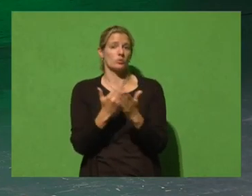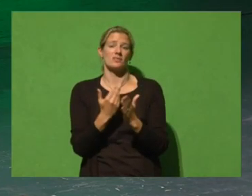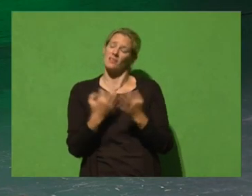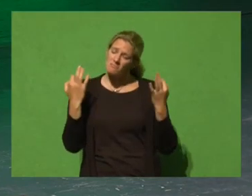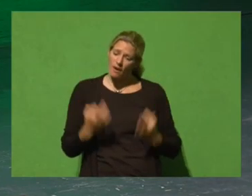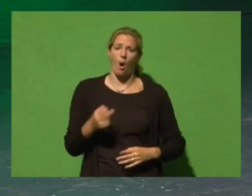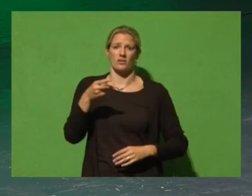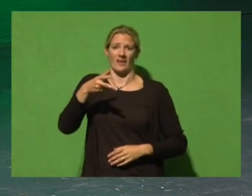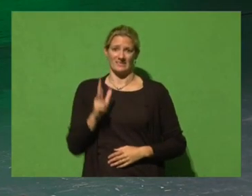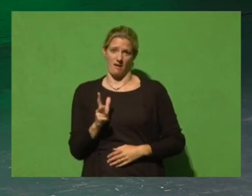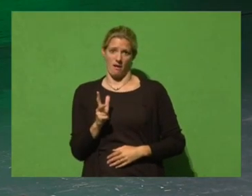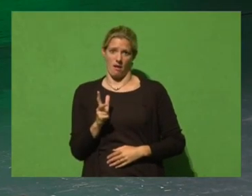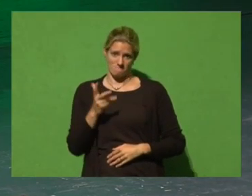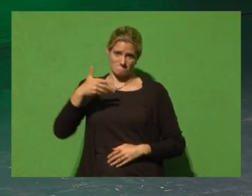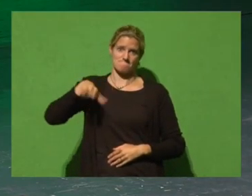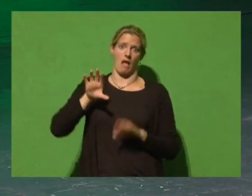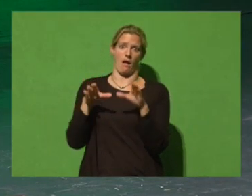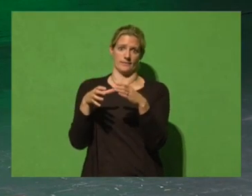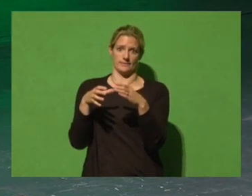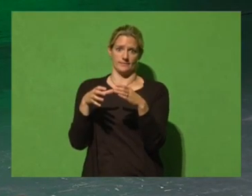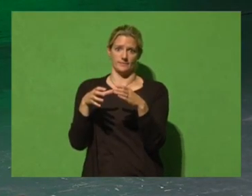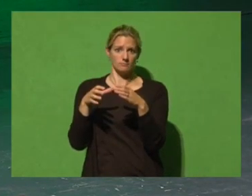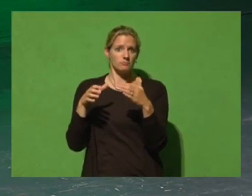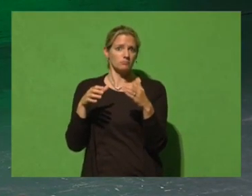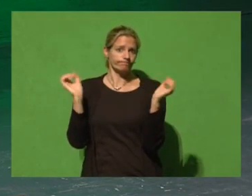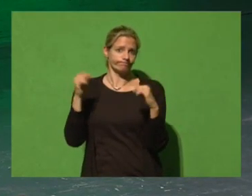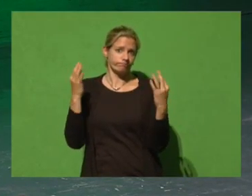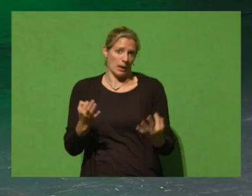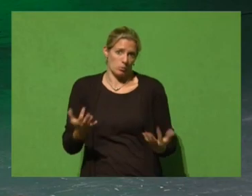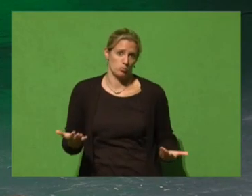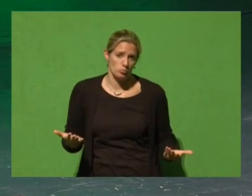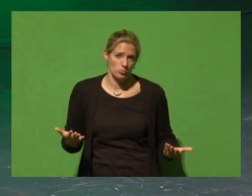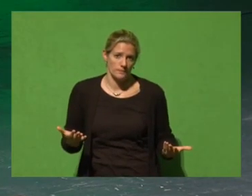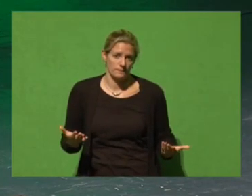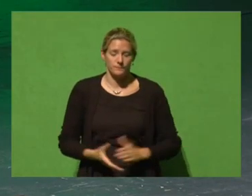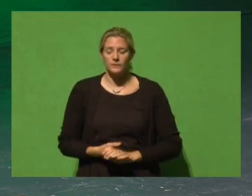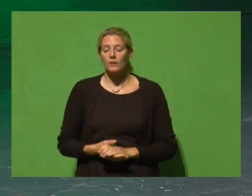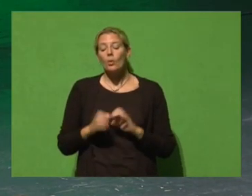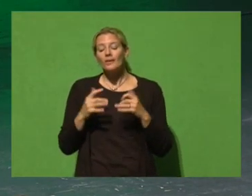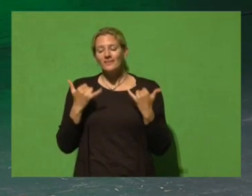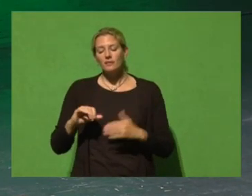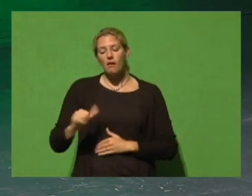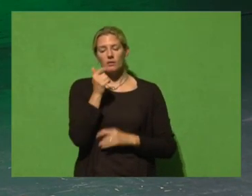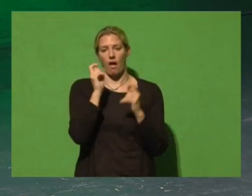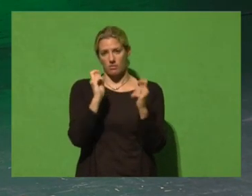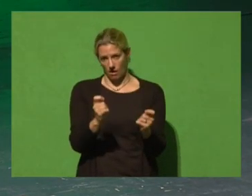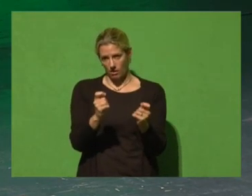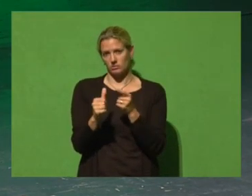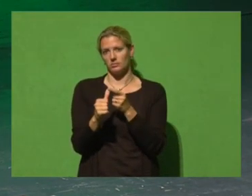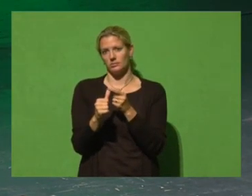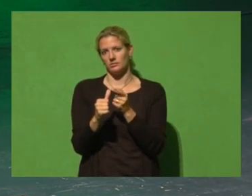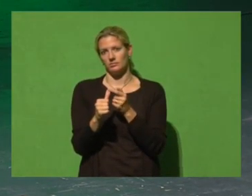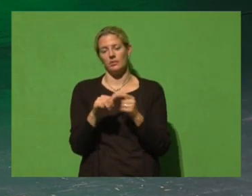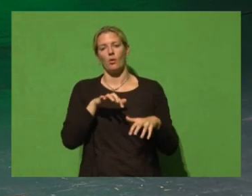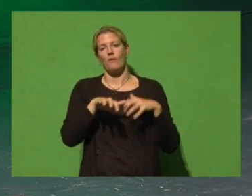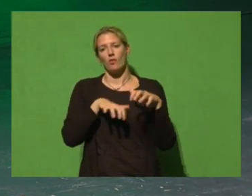Zweidrittelmehrheit, um diese Änderungsanträge an die Satzung zu beschließen. Wir fangen mit dem ersten Antrag an und Wolfgang wird